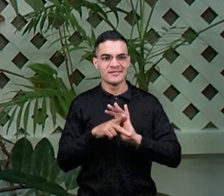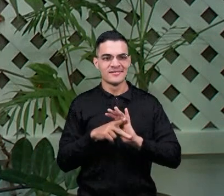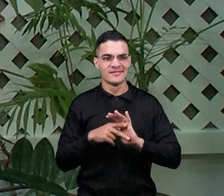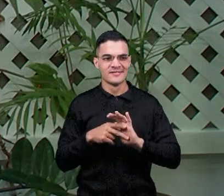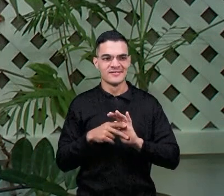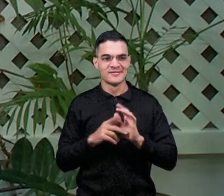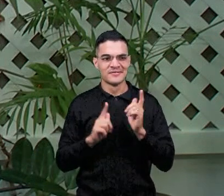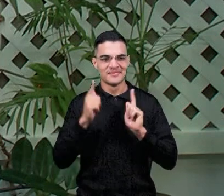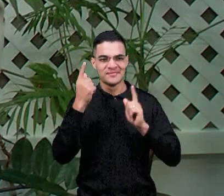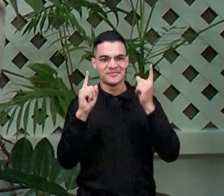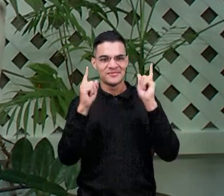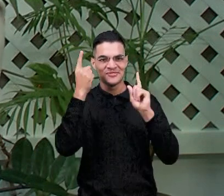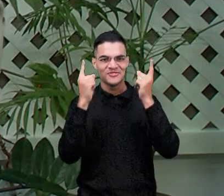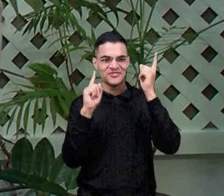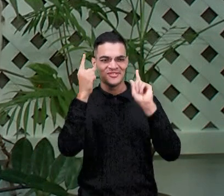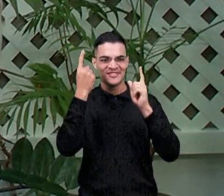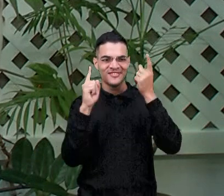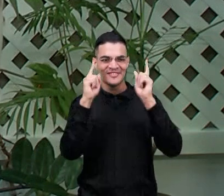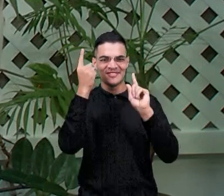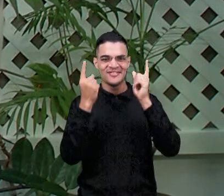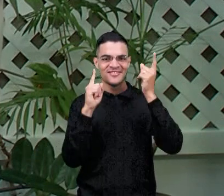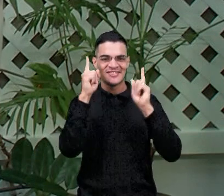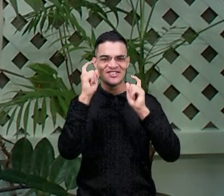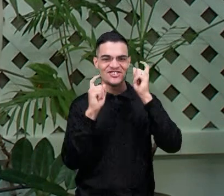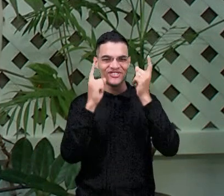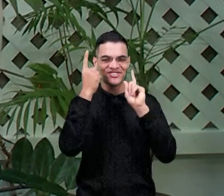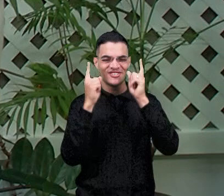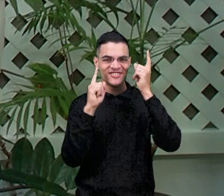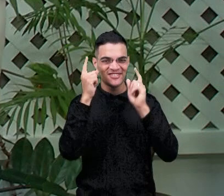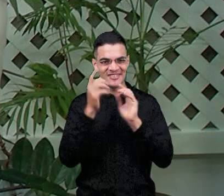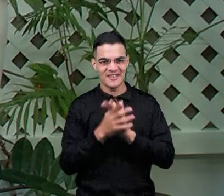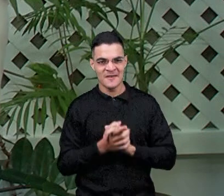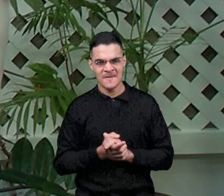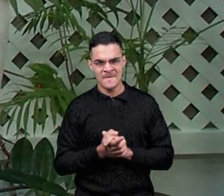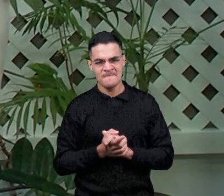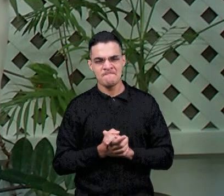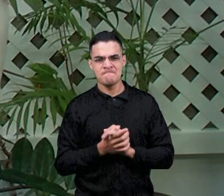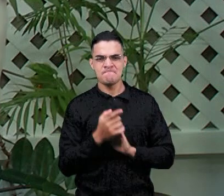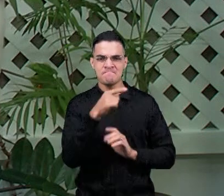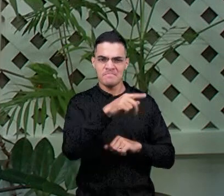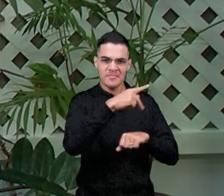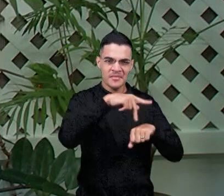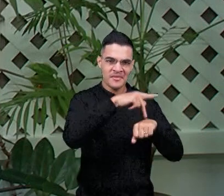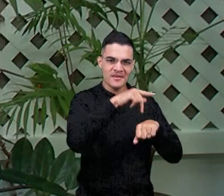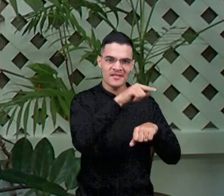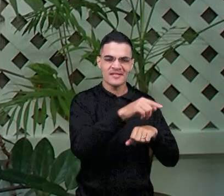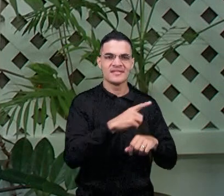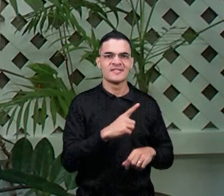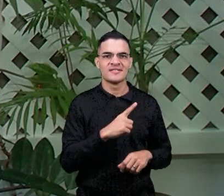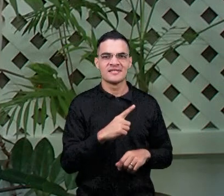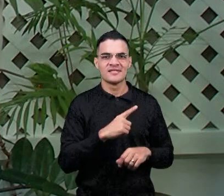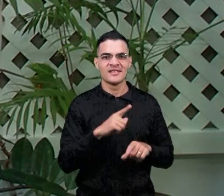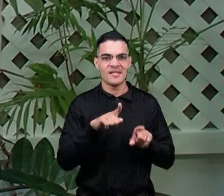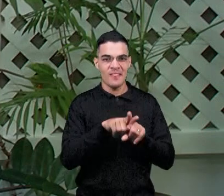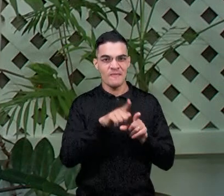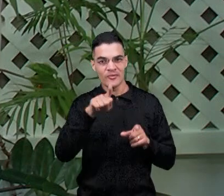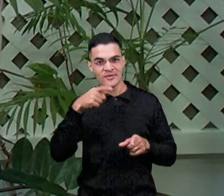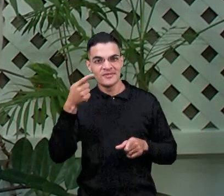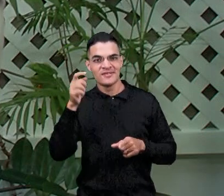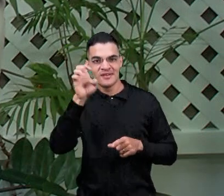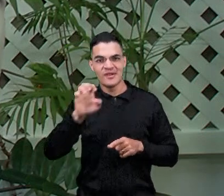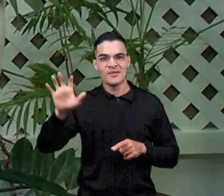en quatrième place. Et ça, c'est une grande bénédiction. Et après, nous avons même nous pouvons dire